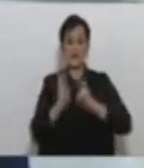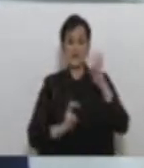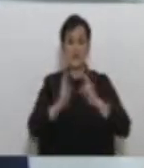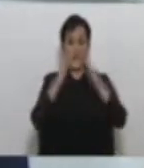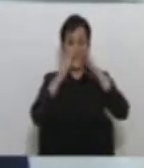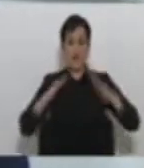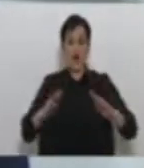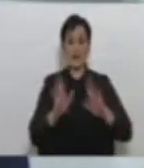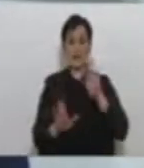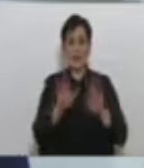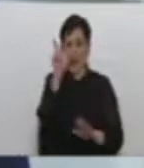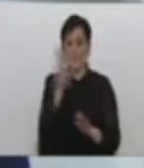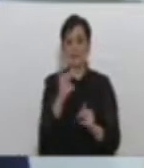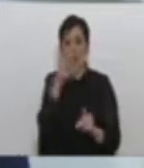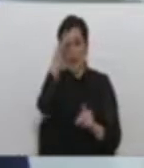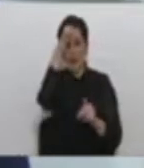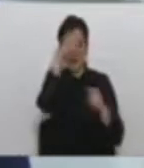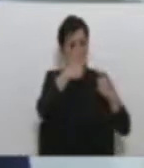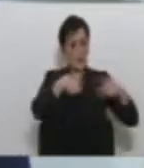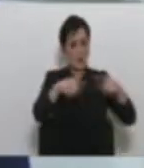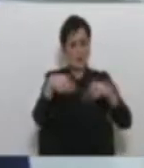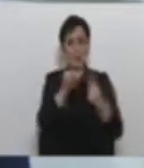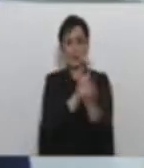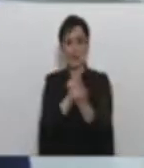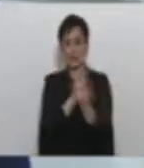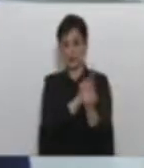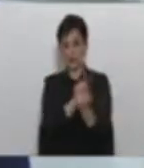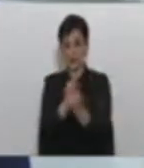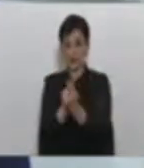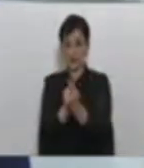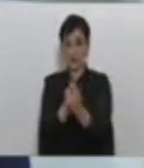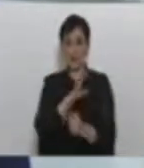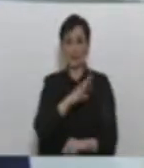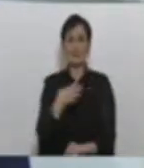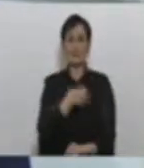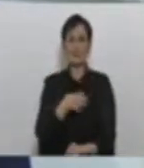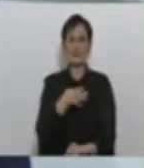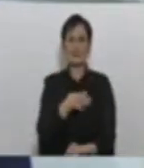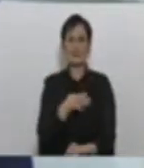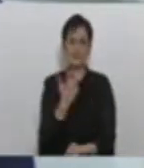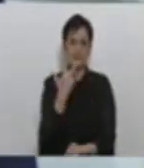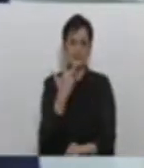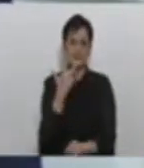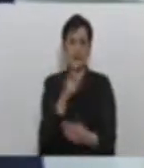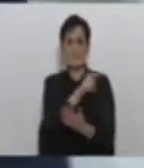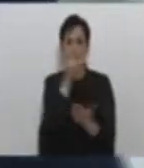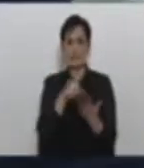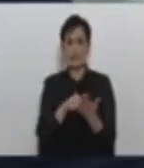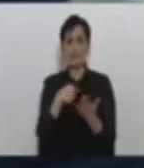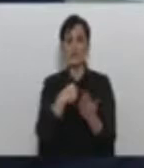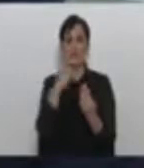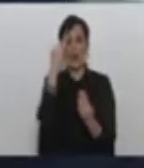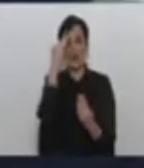ხელმძღვანელს და აკადემიურ წრეებს. Ესე იგი, შეხვედრებზე ძირითადი იყო სამი საკითხი, რომელიც ჩვენ